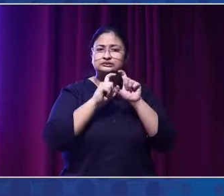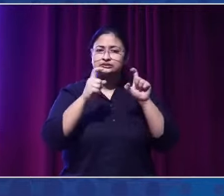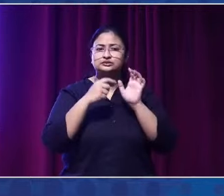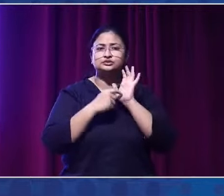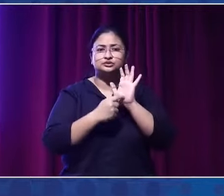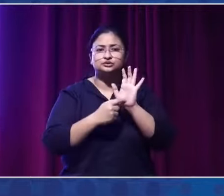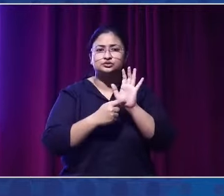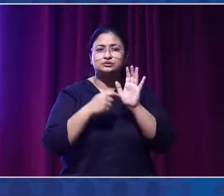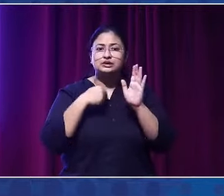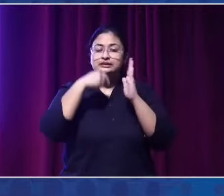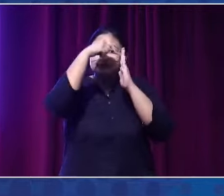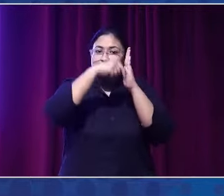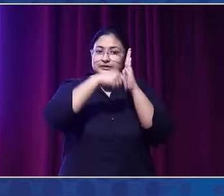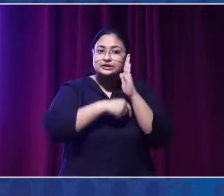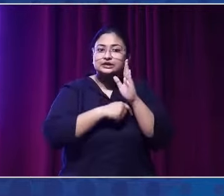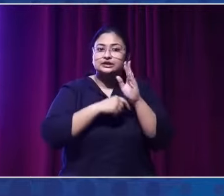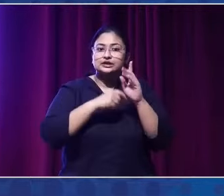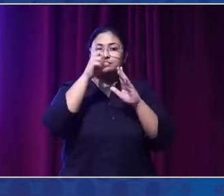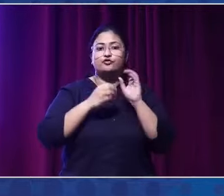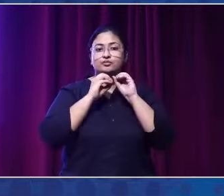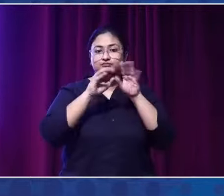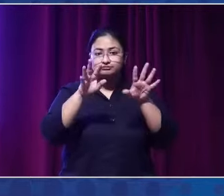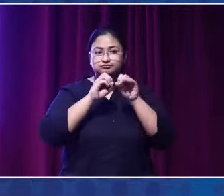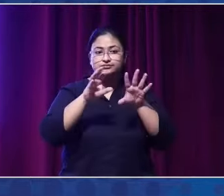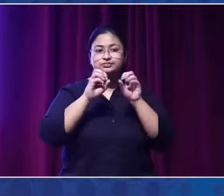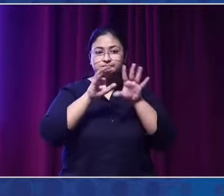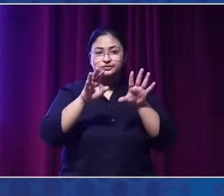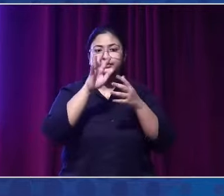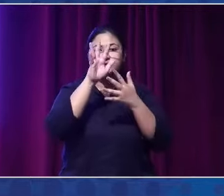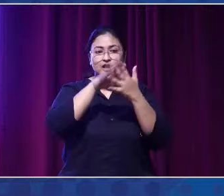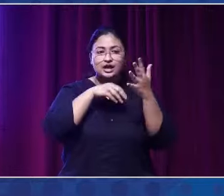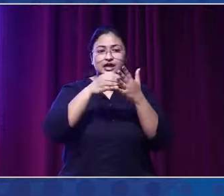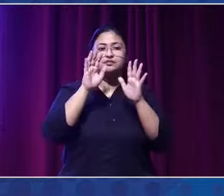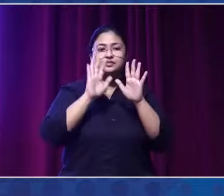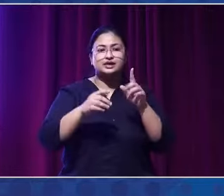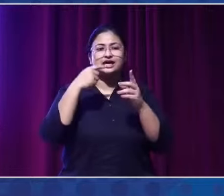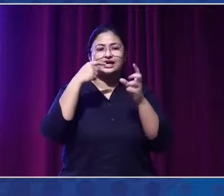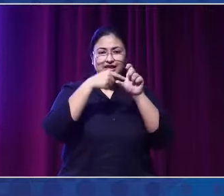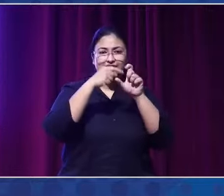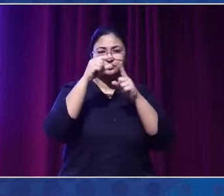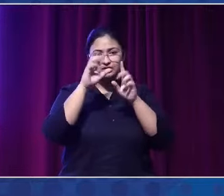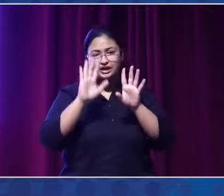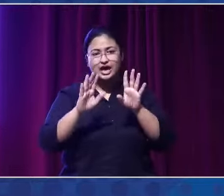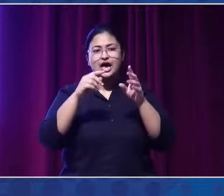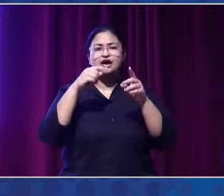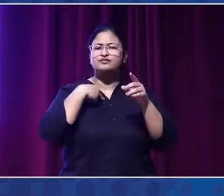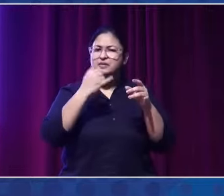हम बहुत डिटेल में फॉर्म्स पब्लिश करते हैं, इंडेक्स कार्ड होता है, ईपी होती है, कहीं भी हमारी गलती हो उसको